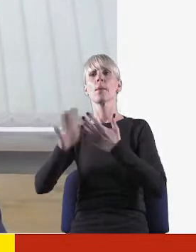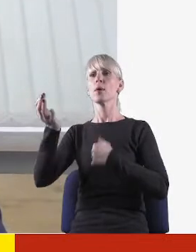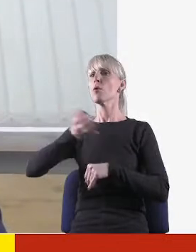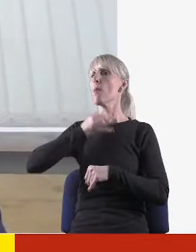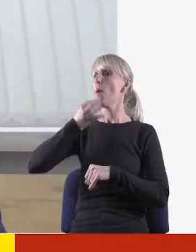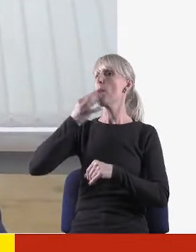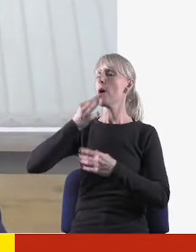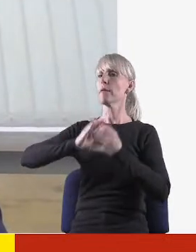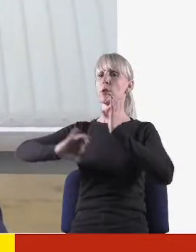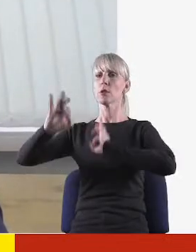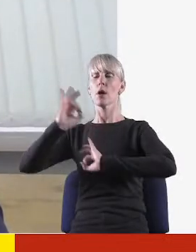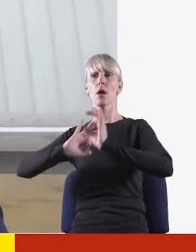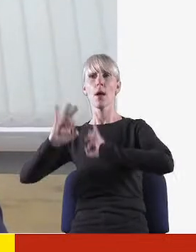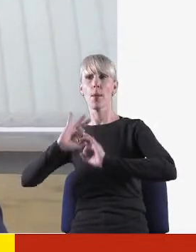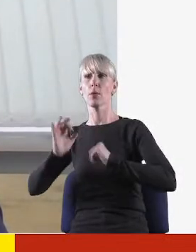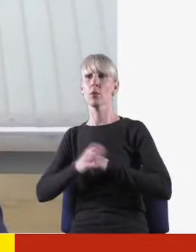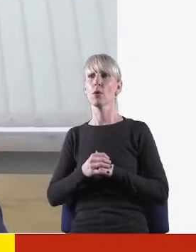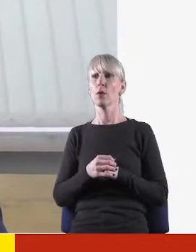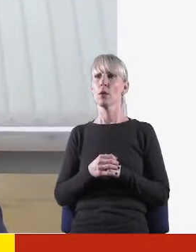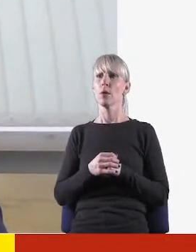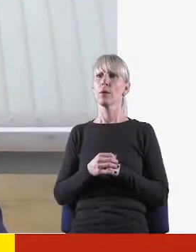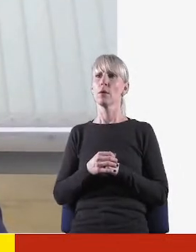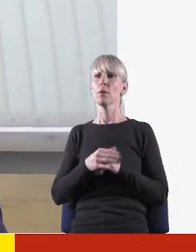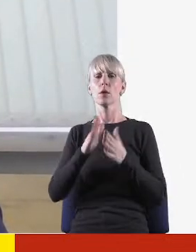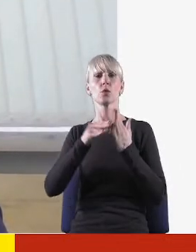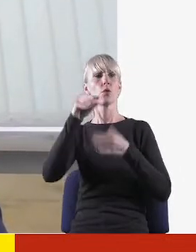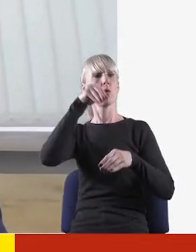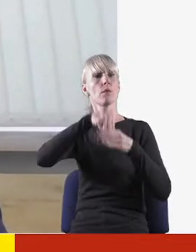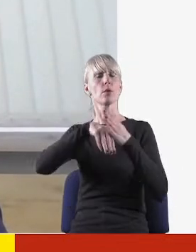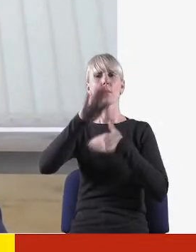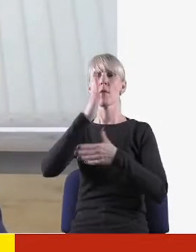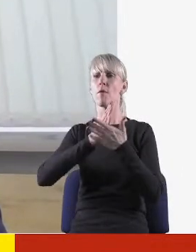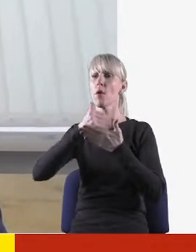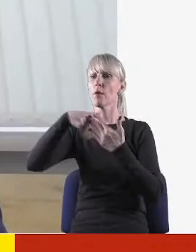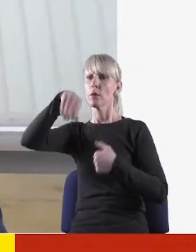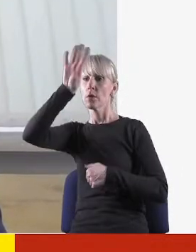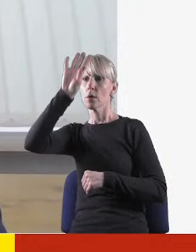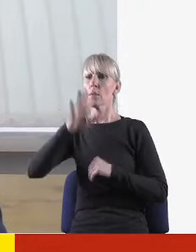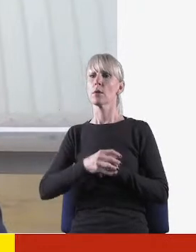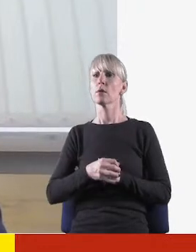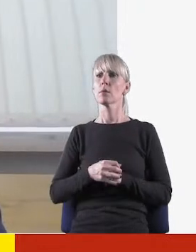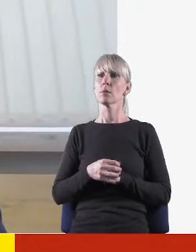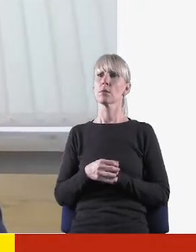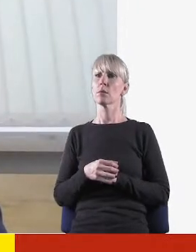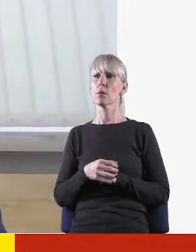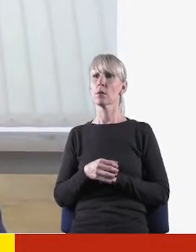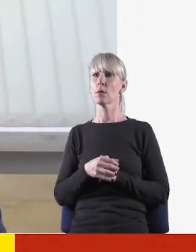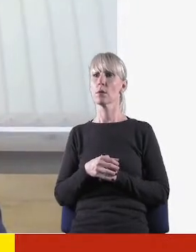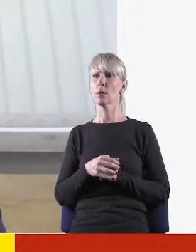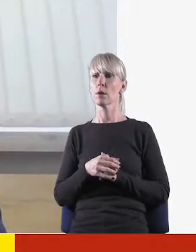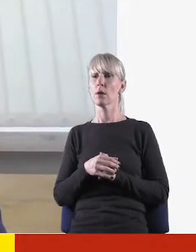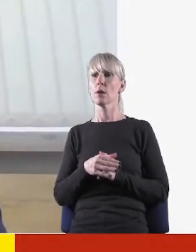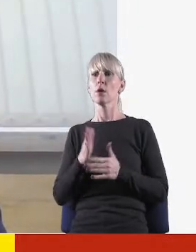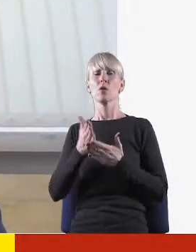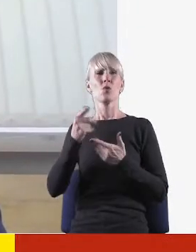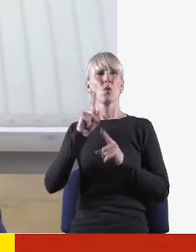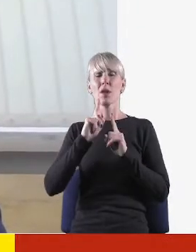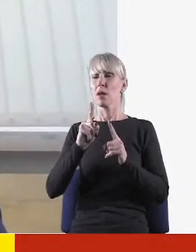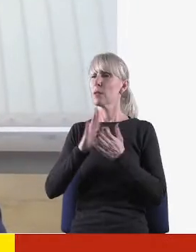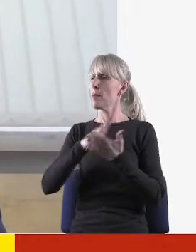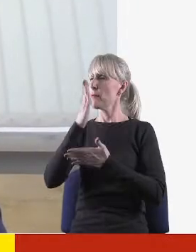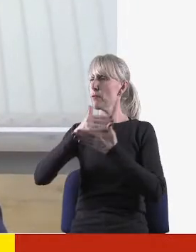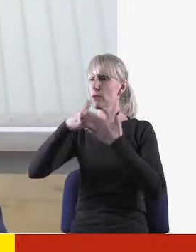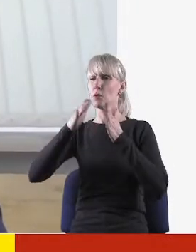remontów, 150 dróg w naszym województwie, dróg wojewódzkich, które niektóre są naprawdę w bardzo opłakanym stanie, które wymagają